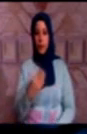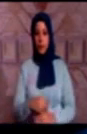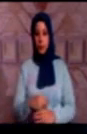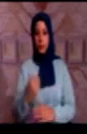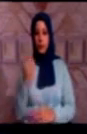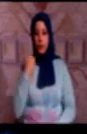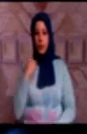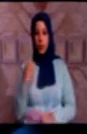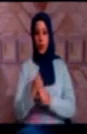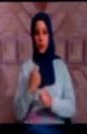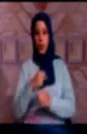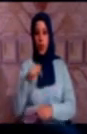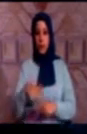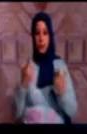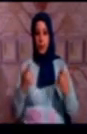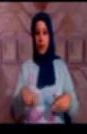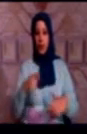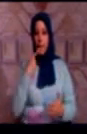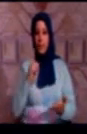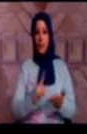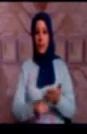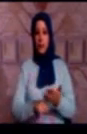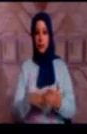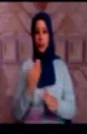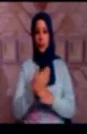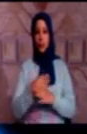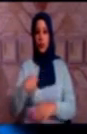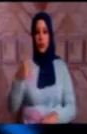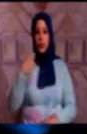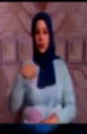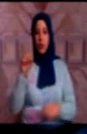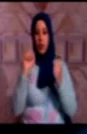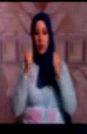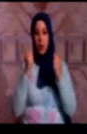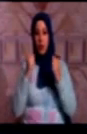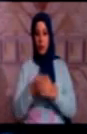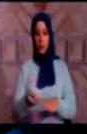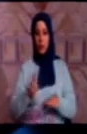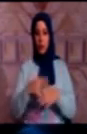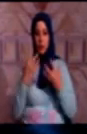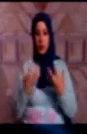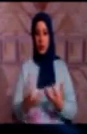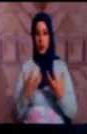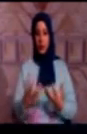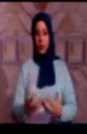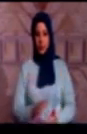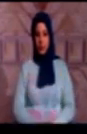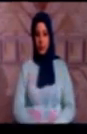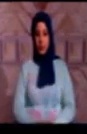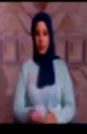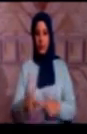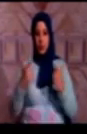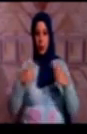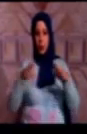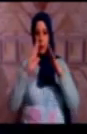على الانتاج المحلي ولكن نتيجه طبعا لزياده استهلاك الكهرباء وزياده الاحمال ذلك الدوله المصريه والحكومه